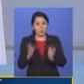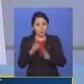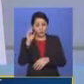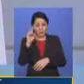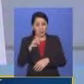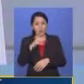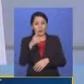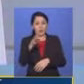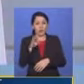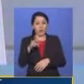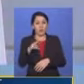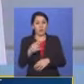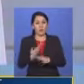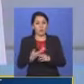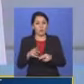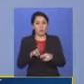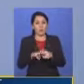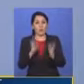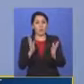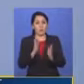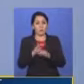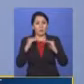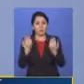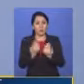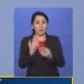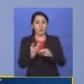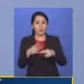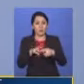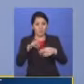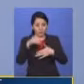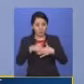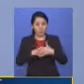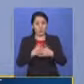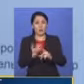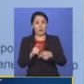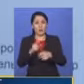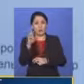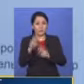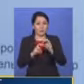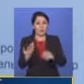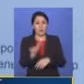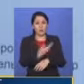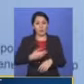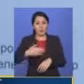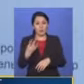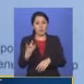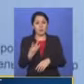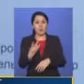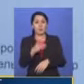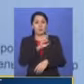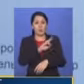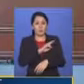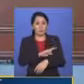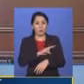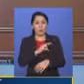количество токсичных газов, выделяющихся в воздушную среду. Теперь для внедрения этого на заводах нашей страны необходимо